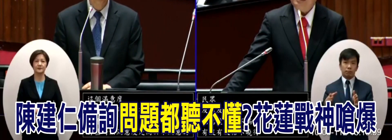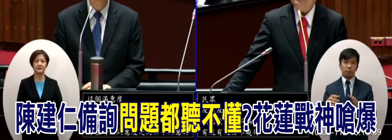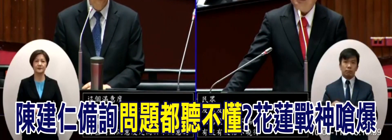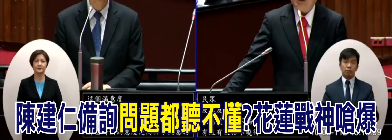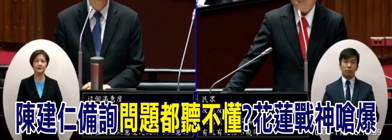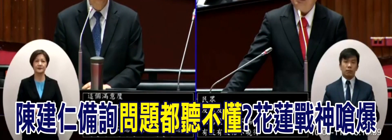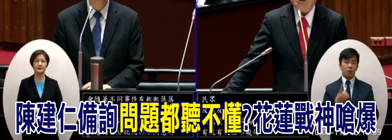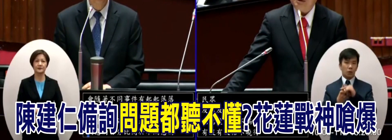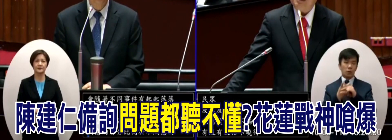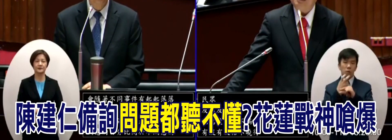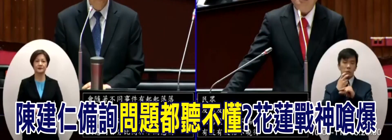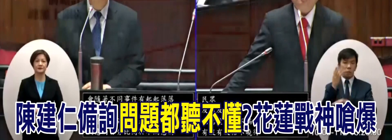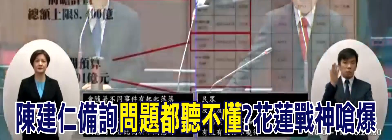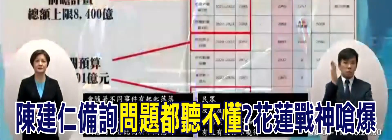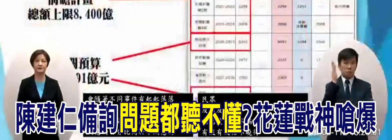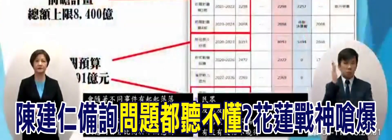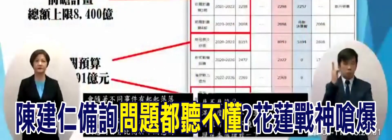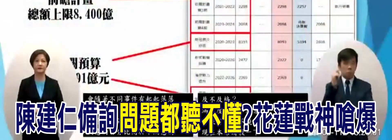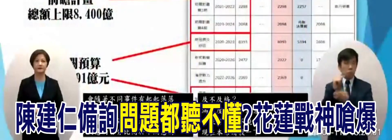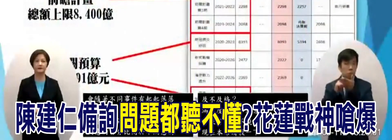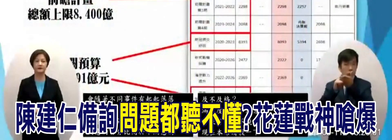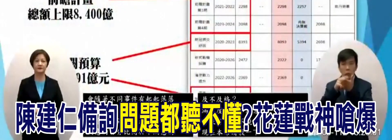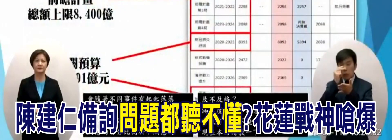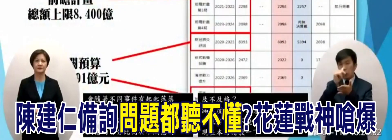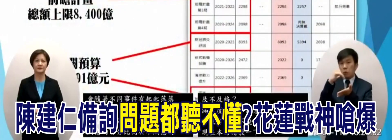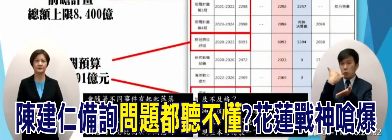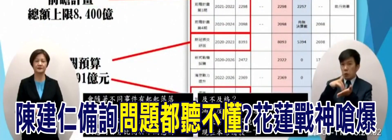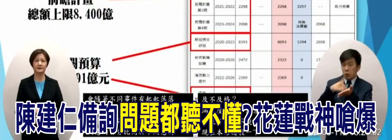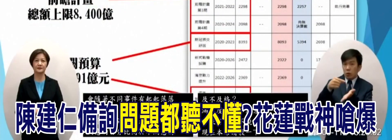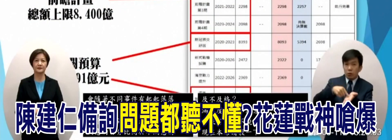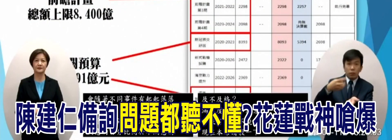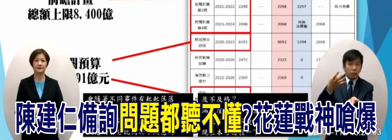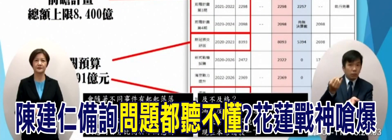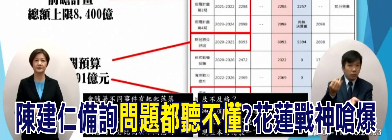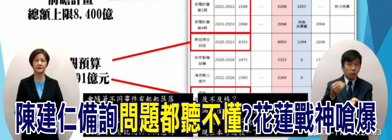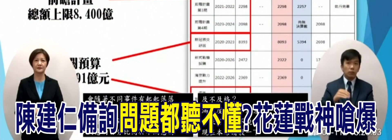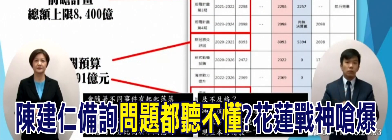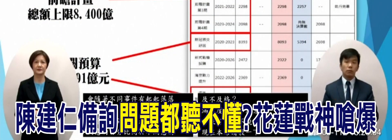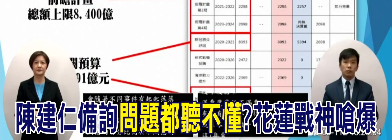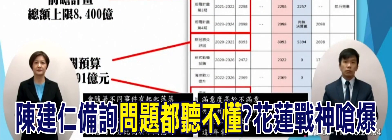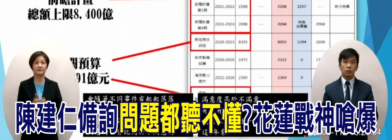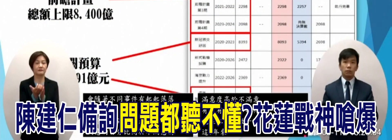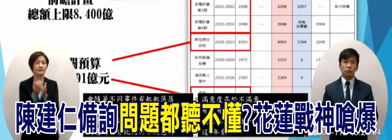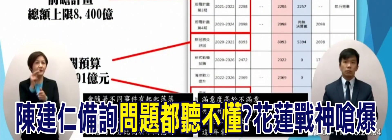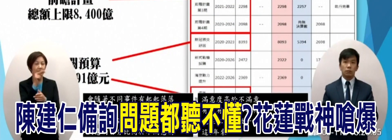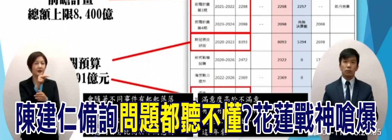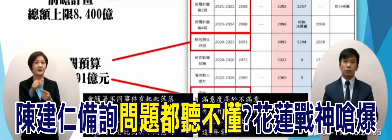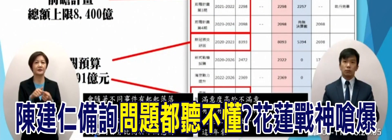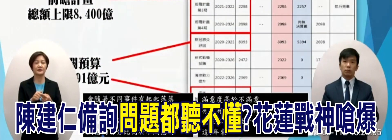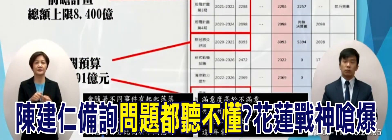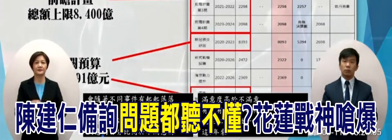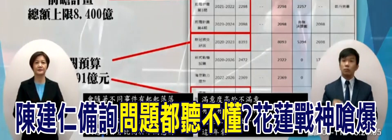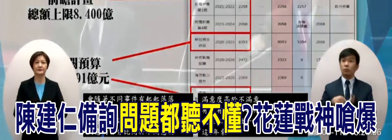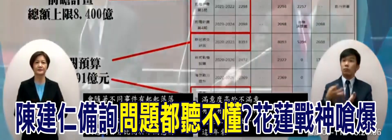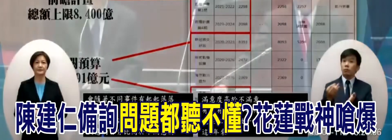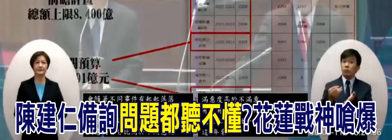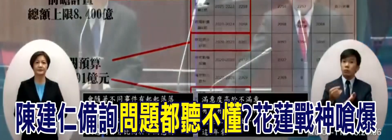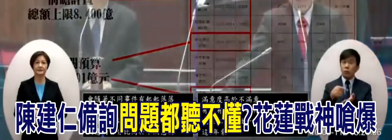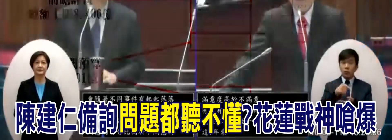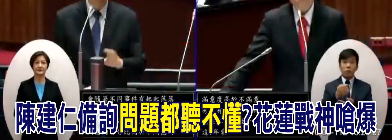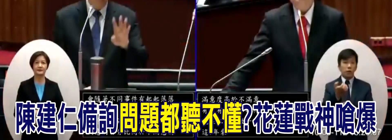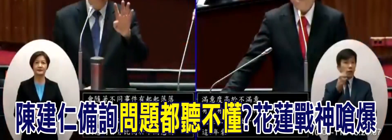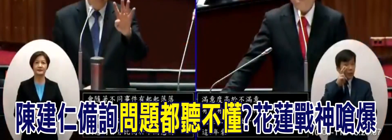总共中央政府提过几次特别预算？几次？ 前瞻。 几次特别？前瞻也是